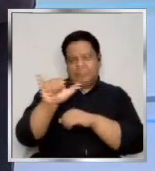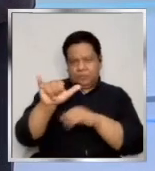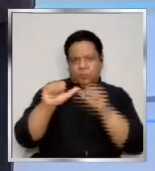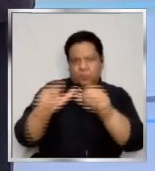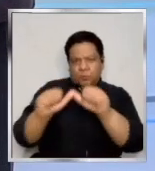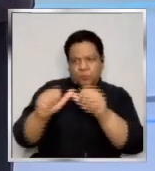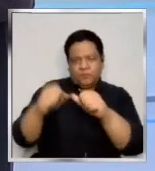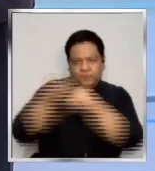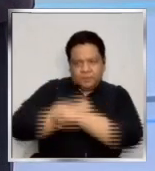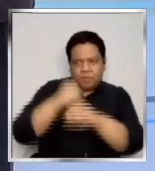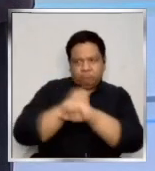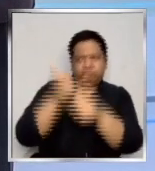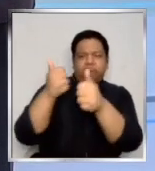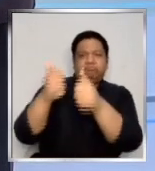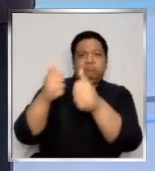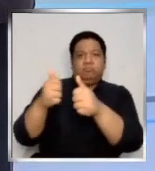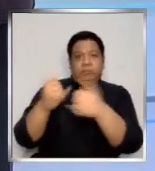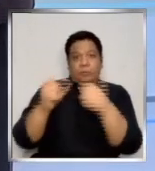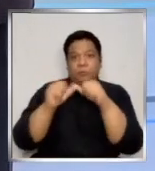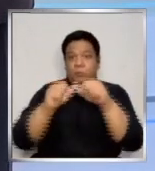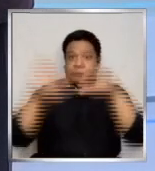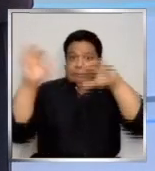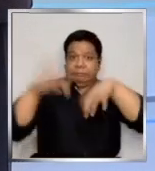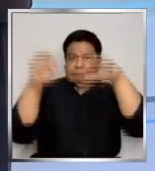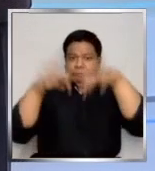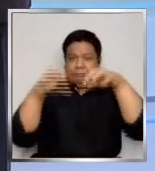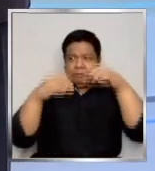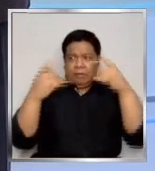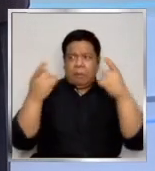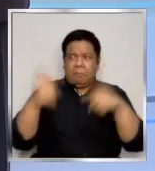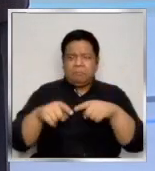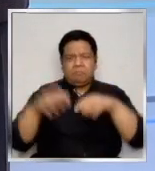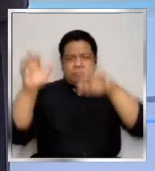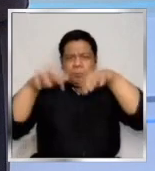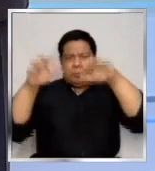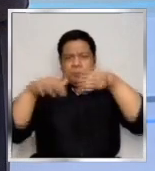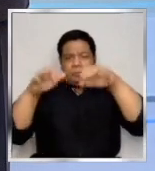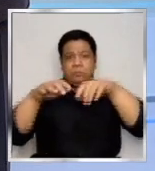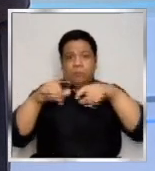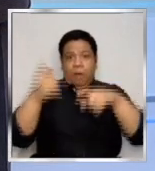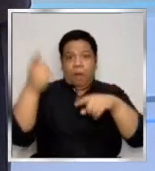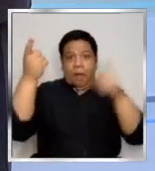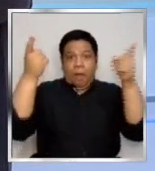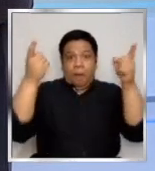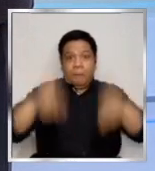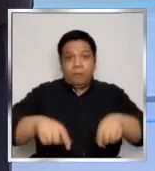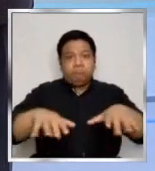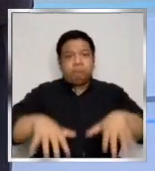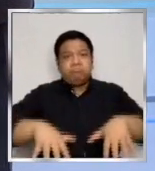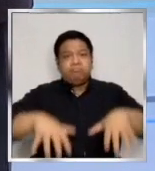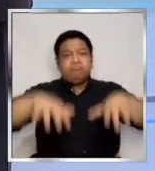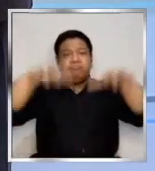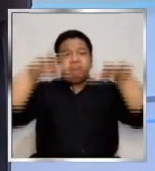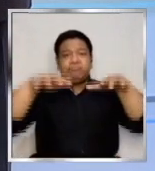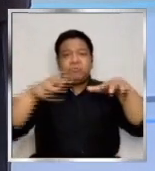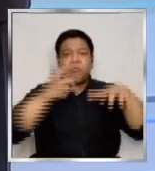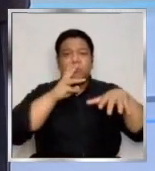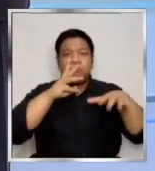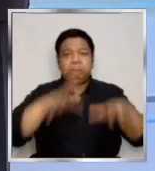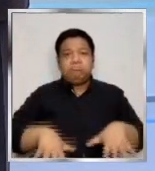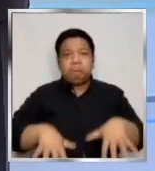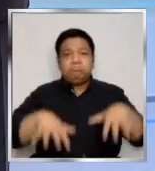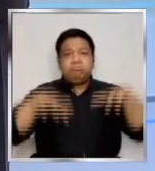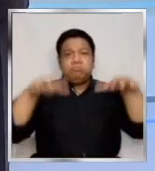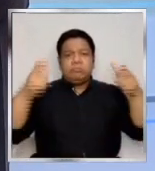dahil sa patuloy po na pag-ulan, dala ng ika nga ay thunderstorm, binaha po ang ilang bahagi, malaking bahagi ha, ng lungsod